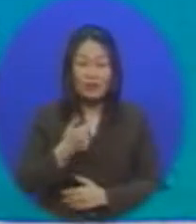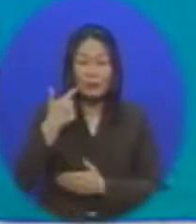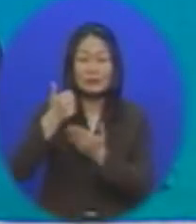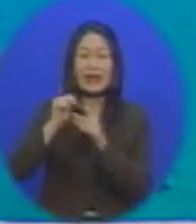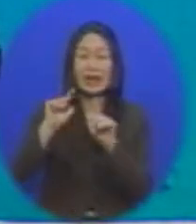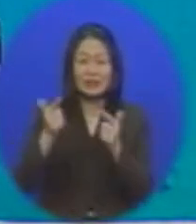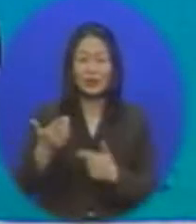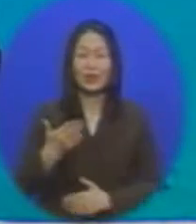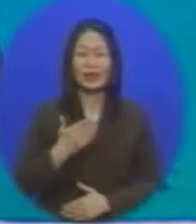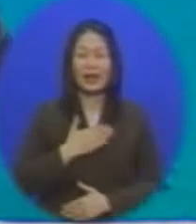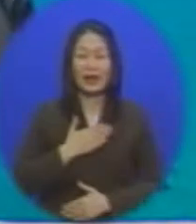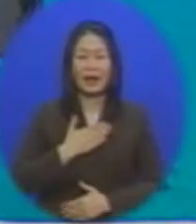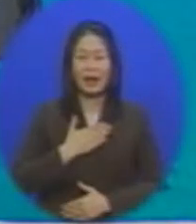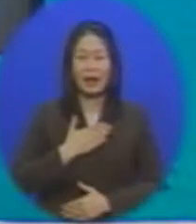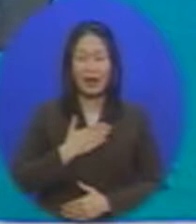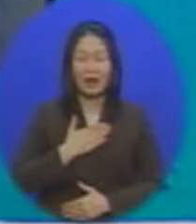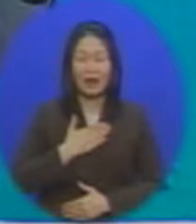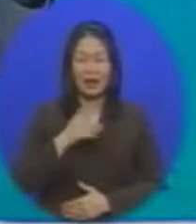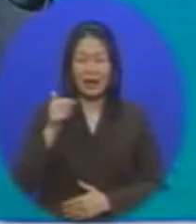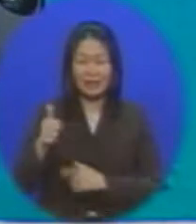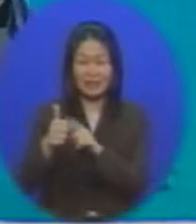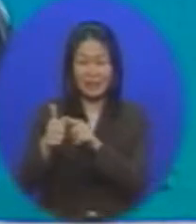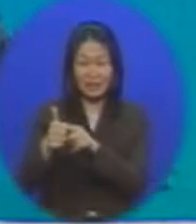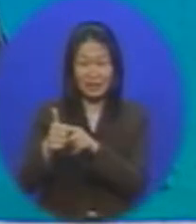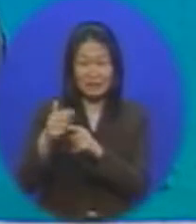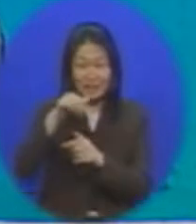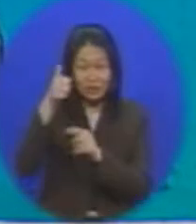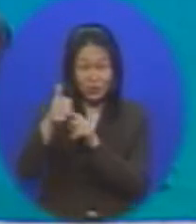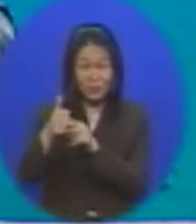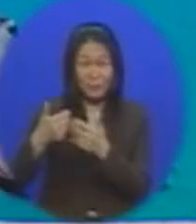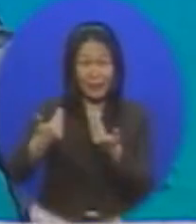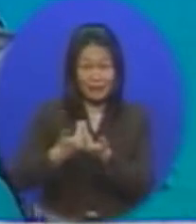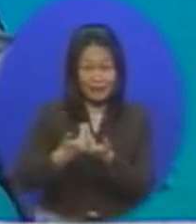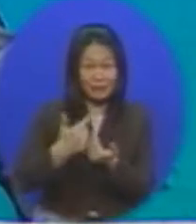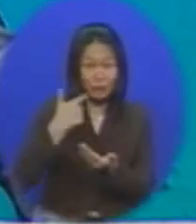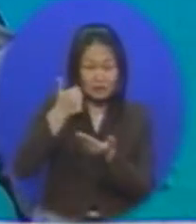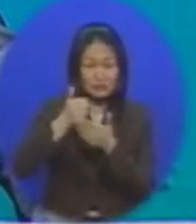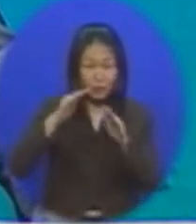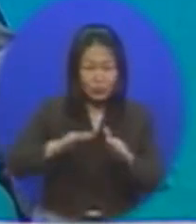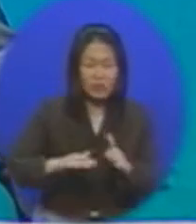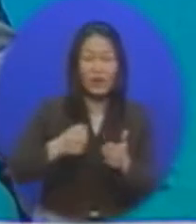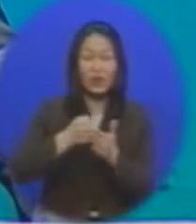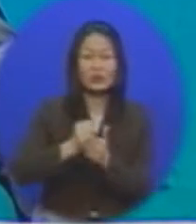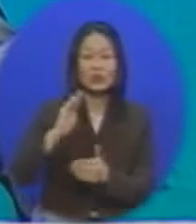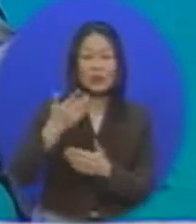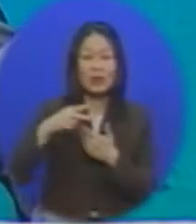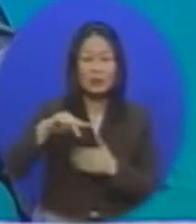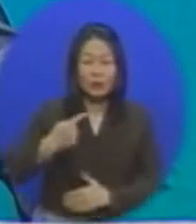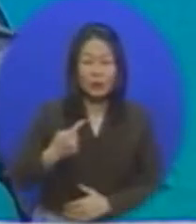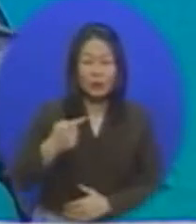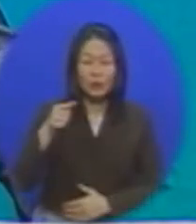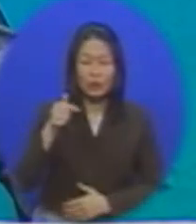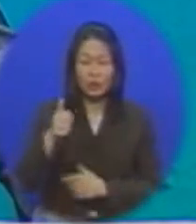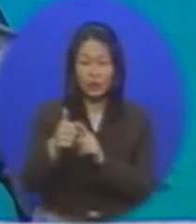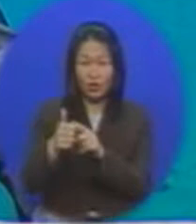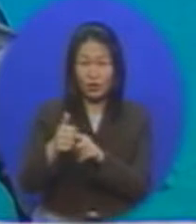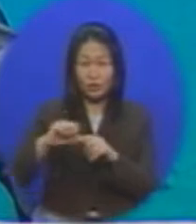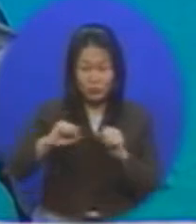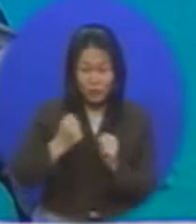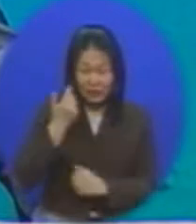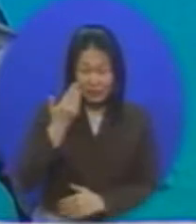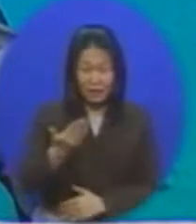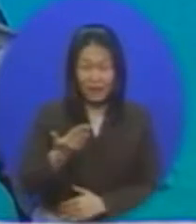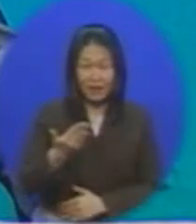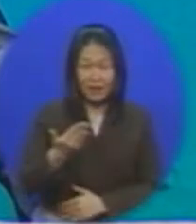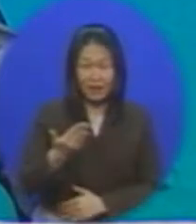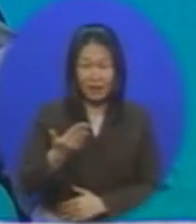내가 반대하는 그 목사님이 오늘 결정이 되어도 너는 순종 하겠느냐